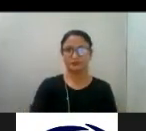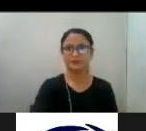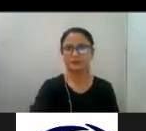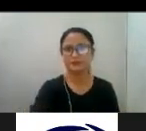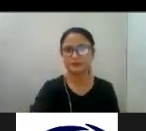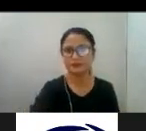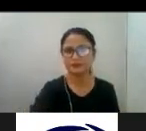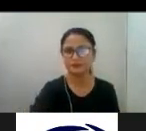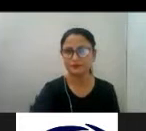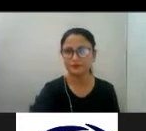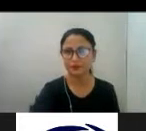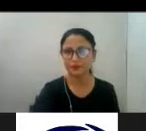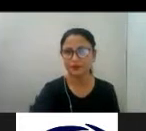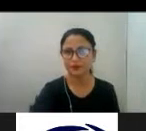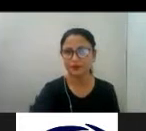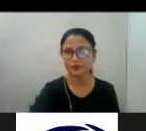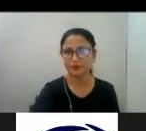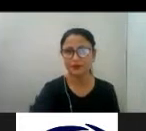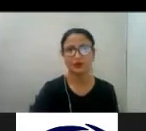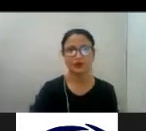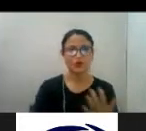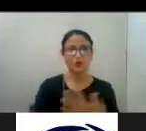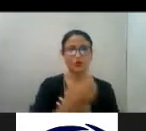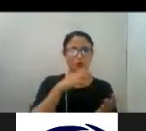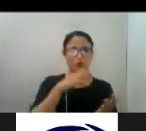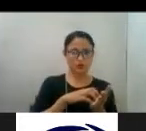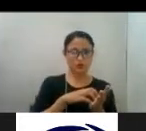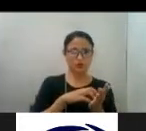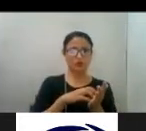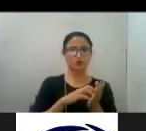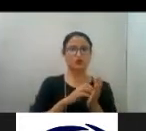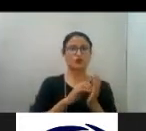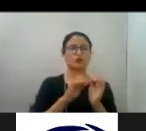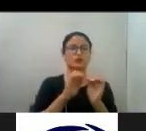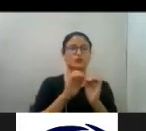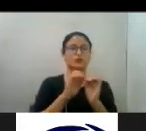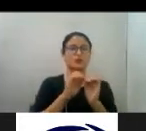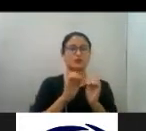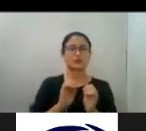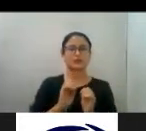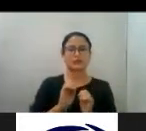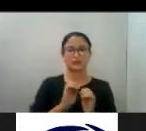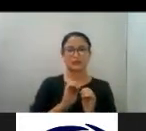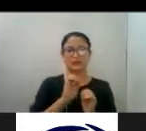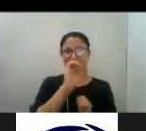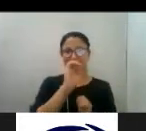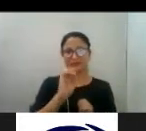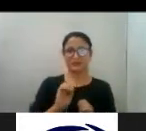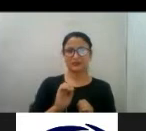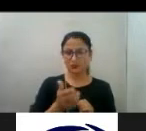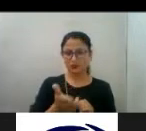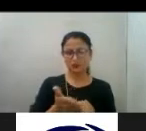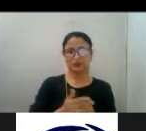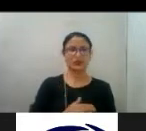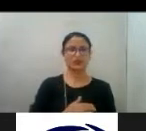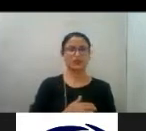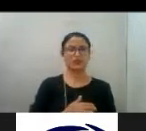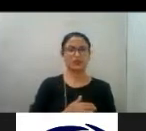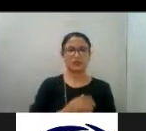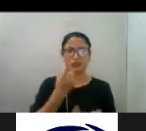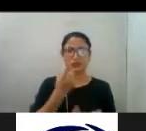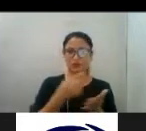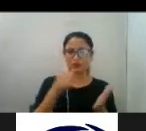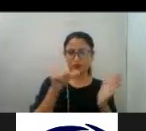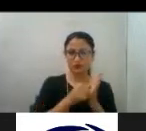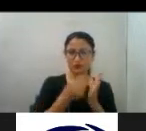उदयपुर जिल्ला, सिन्धुली जिल्ला र काठमाडौँ भ्यालीभित्र 5 जिल्लामा गरेको यो जेन्डर बेस्ड भाइलेन्स